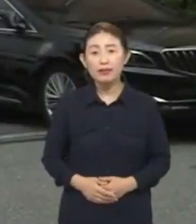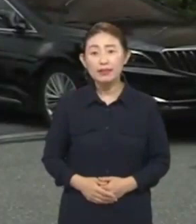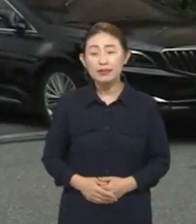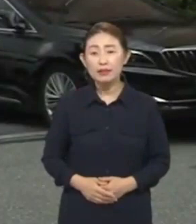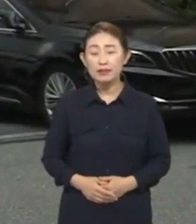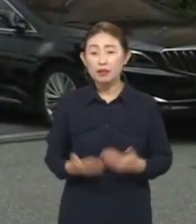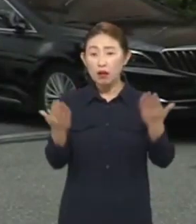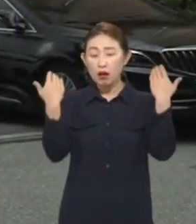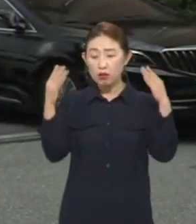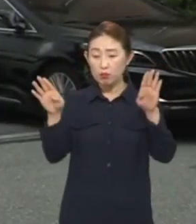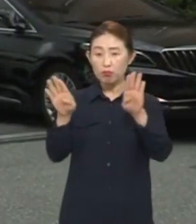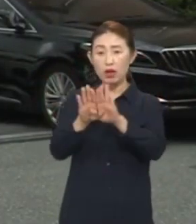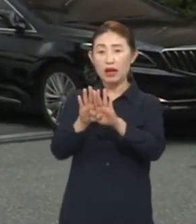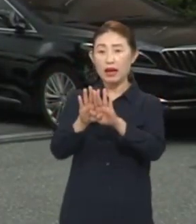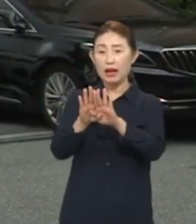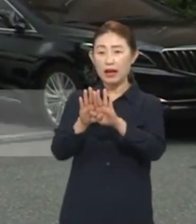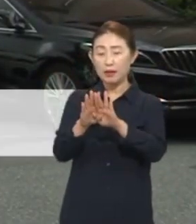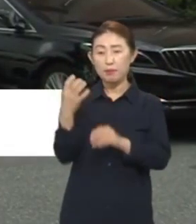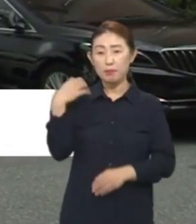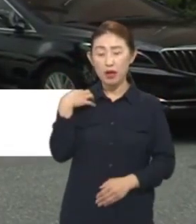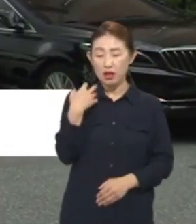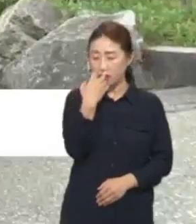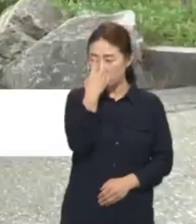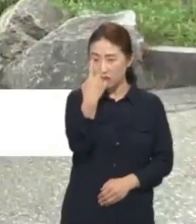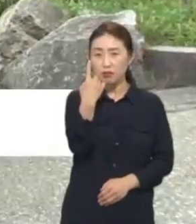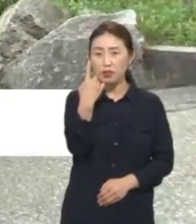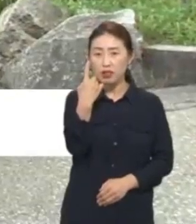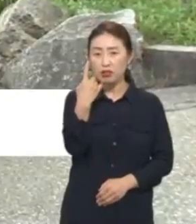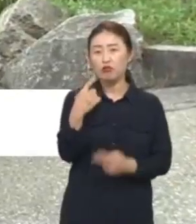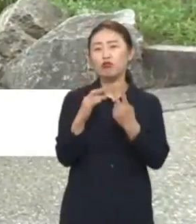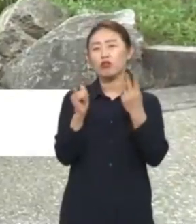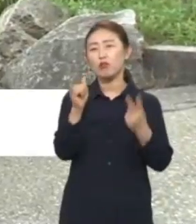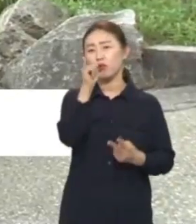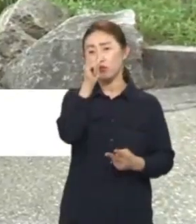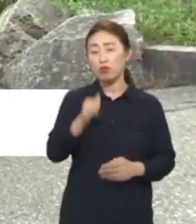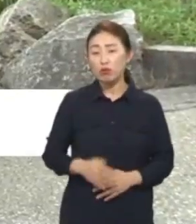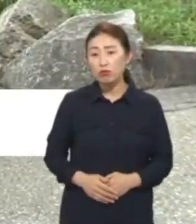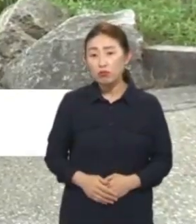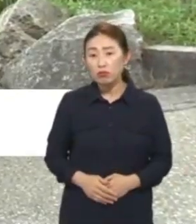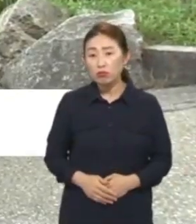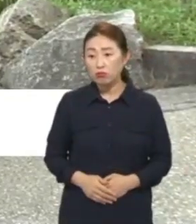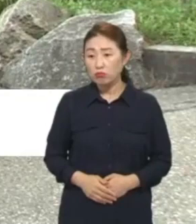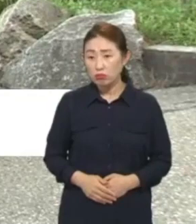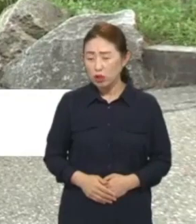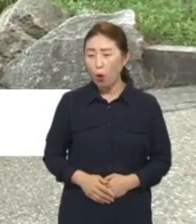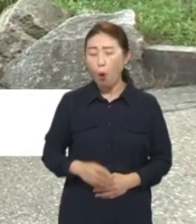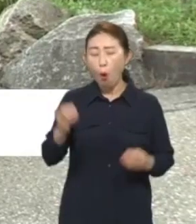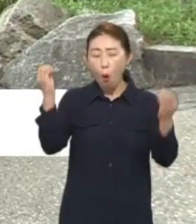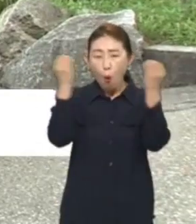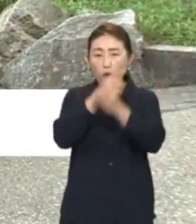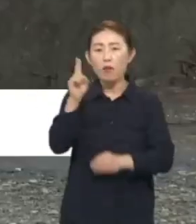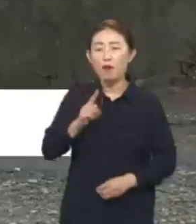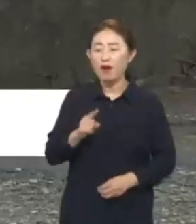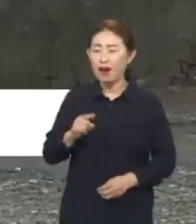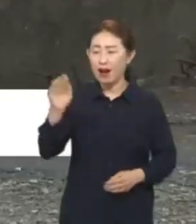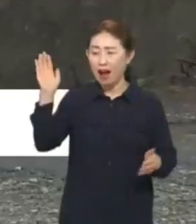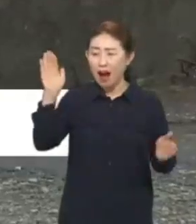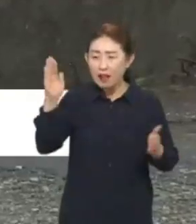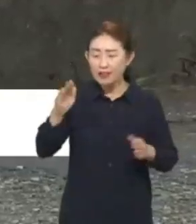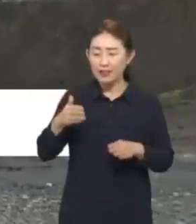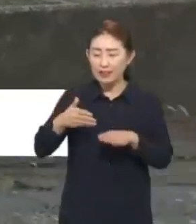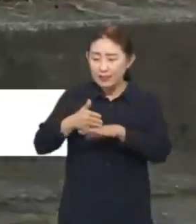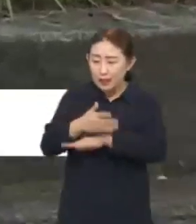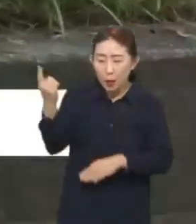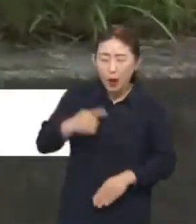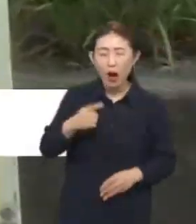당시 학교 정문엔 출입을 통제하는 학교 지킴이가 상주하고 있었지만 A씨를 지각한 학생으로 오인해 신분을